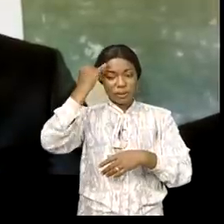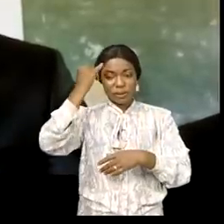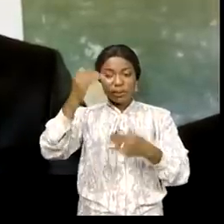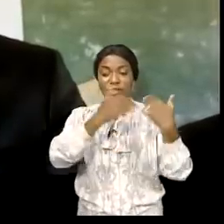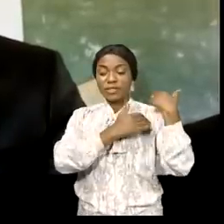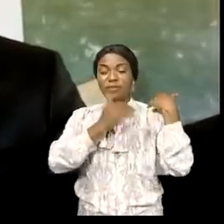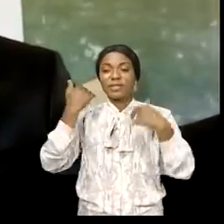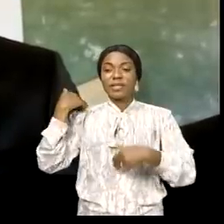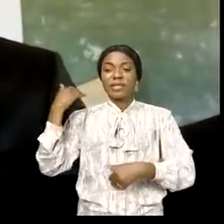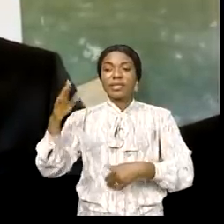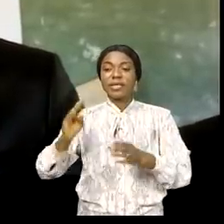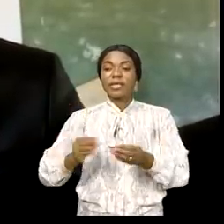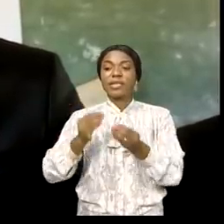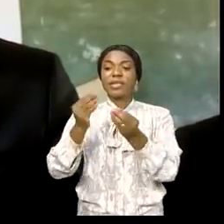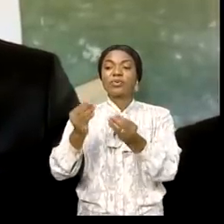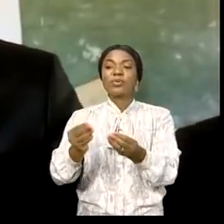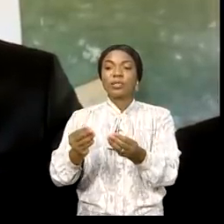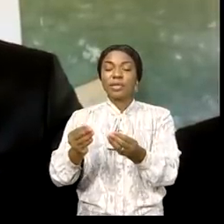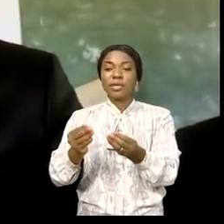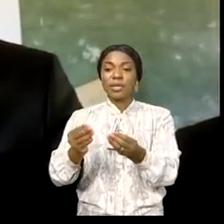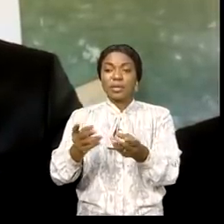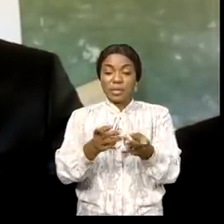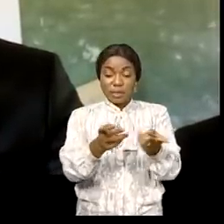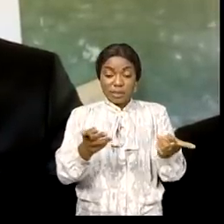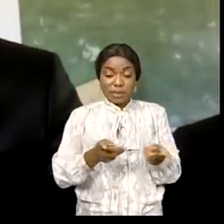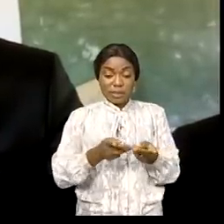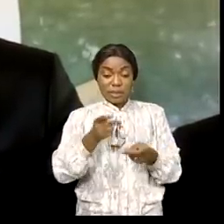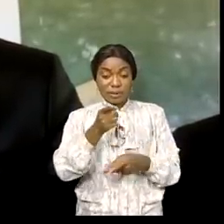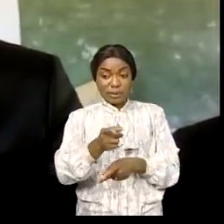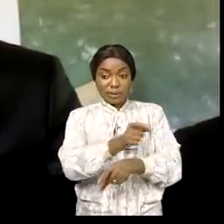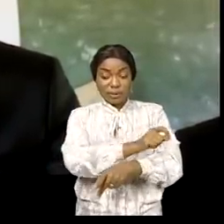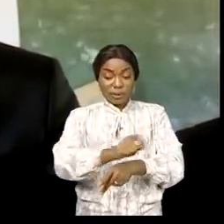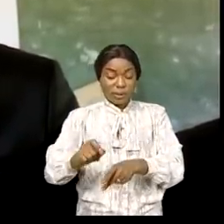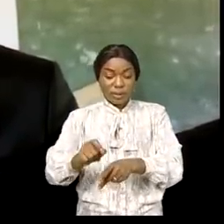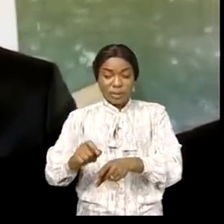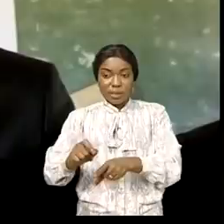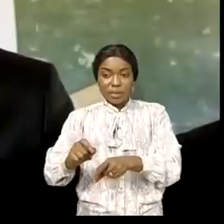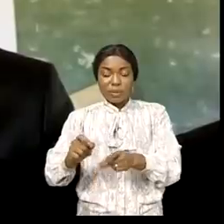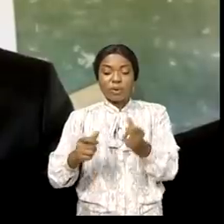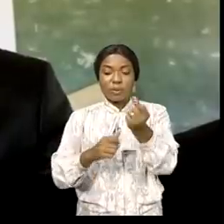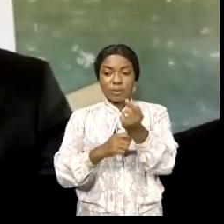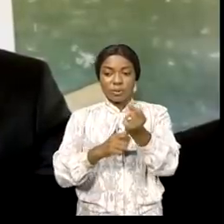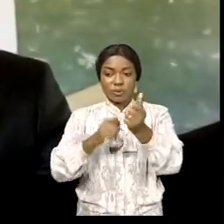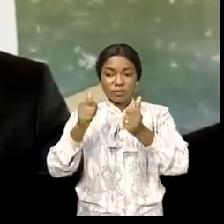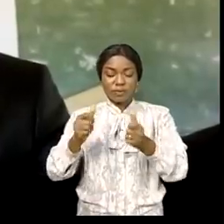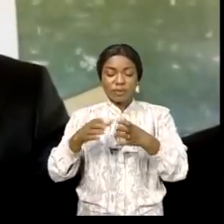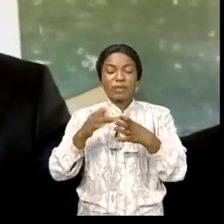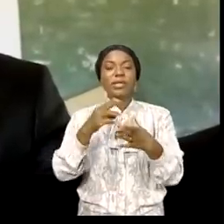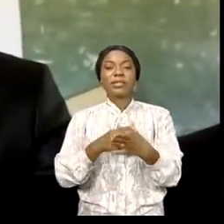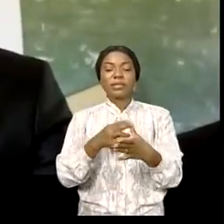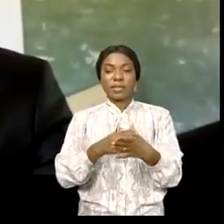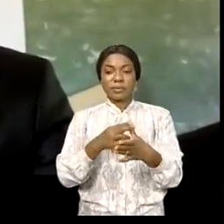qui a donné même un poste ministériel aux personnes vivant avec l'handicap.